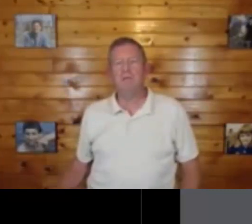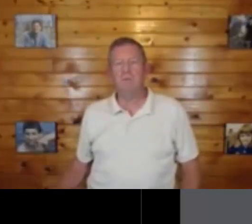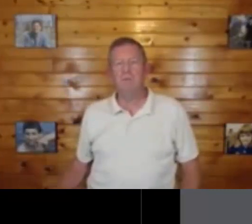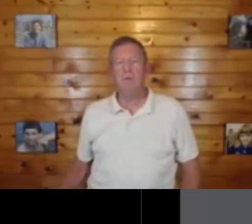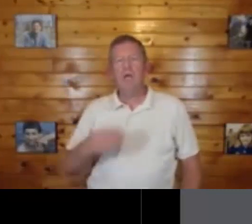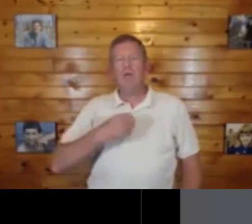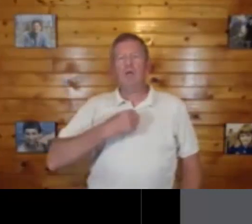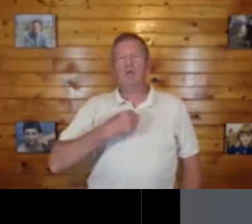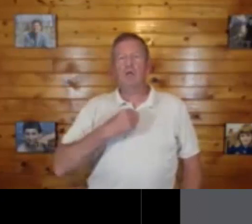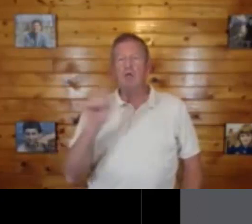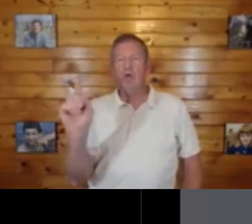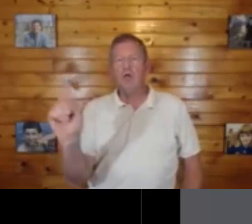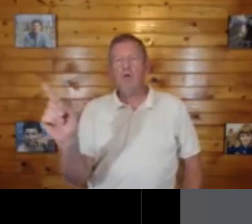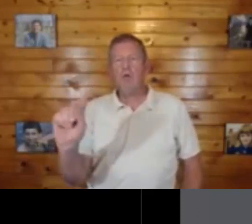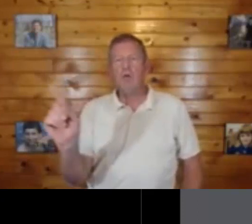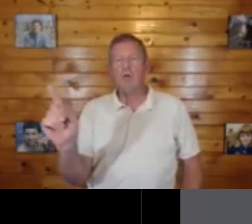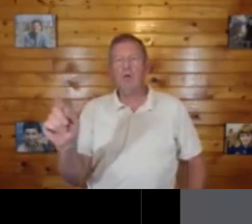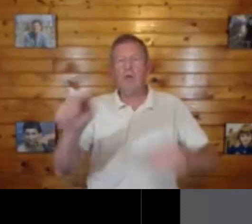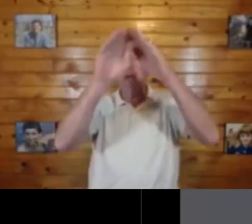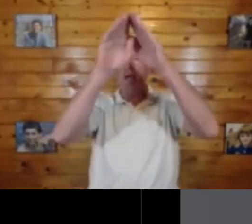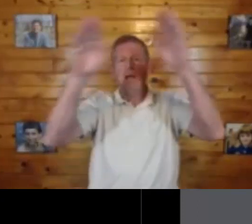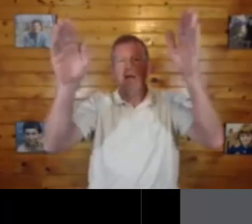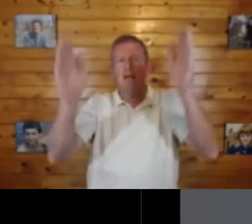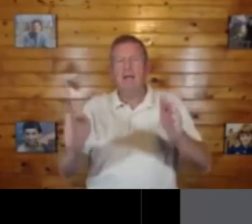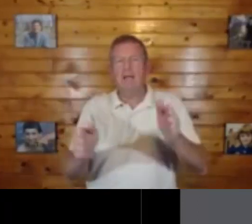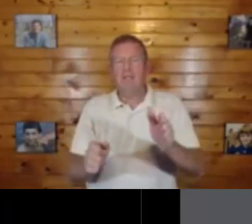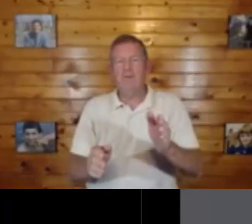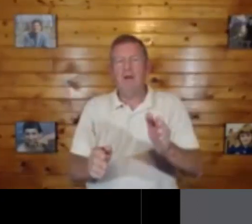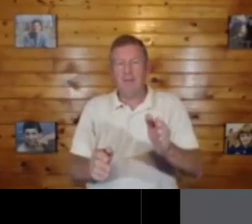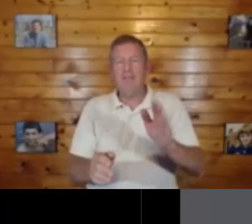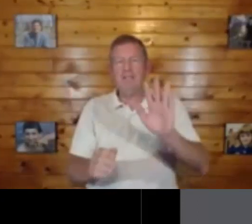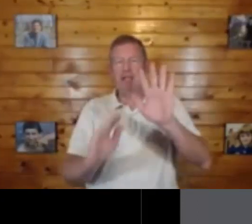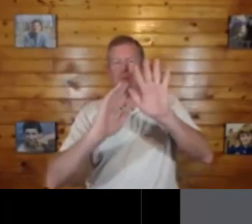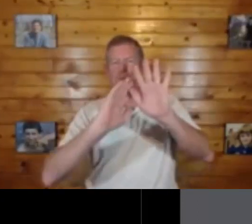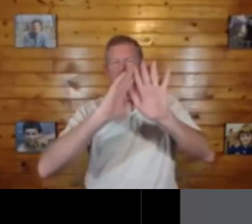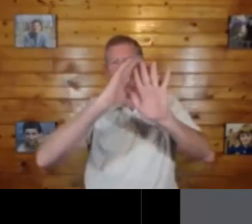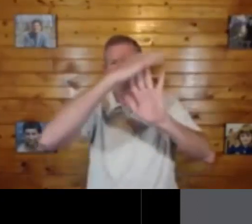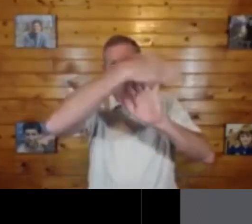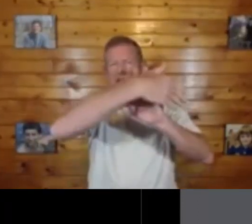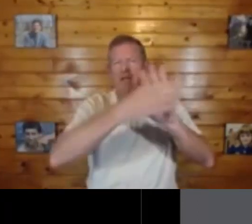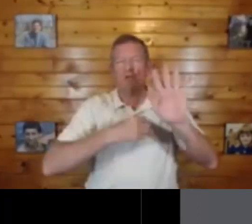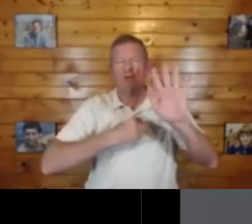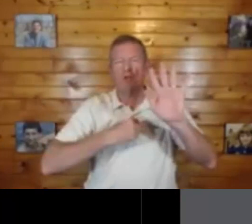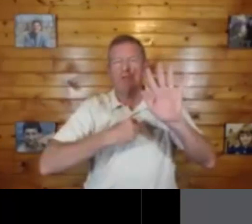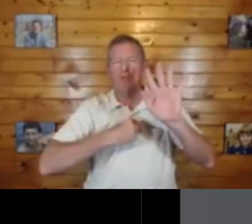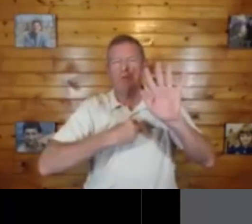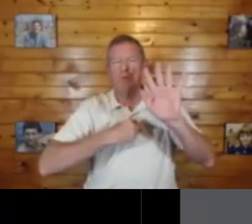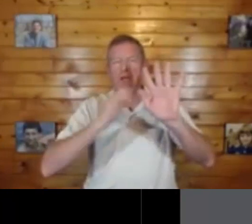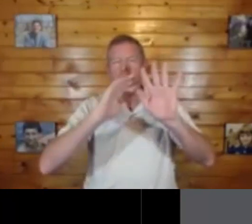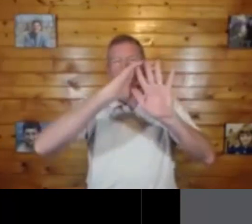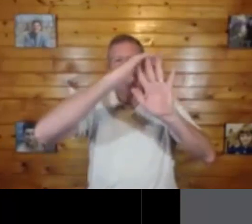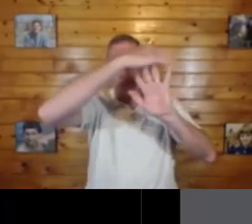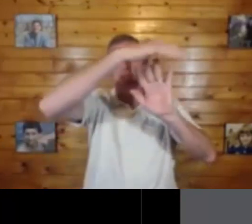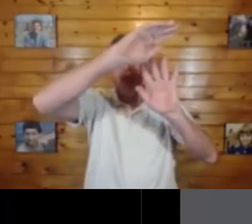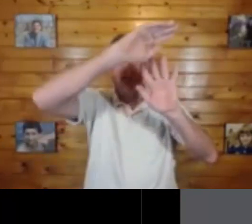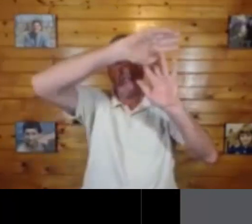la négation. Je ne, c'est le verbe habiter. Mais on ne dit pas habiter. Lorsque je, c'est le